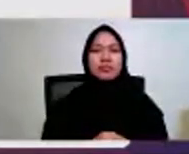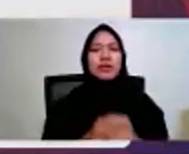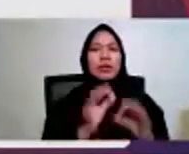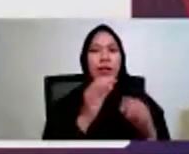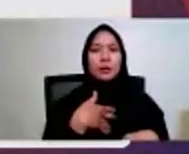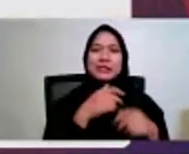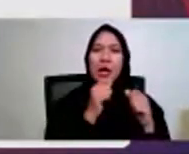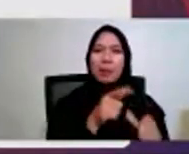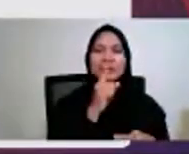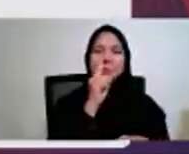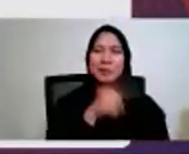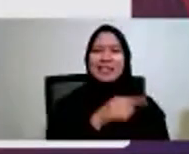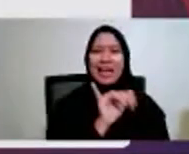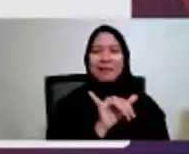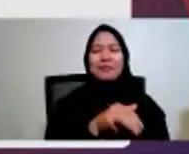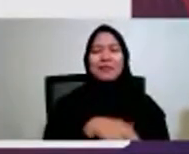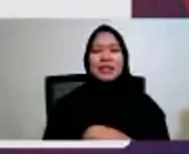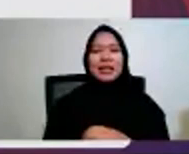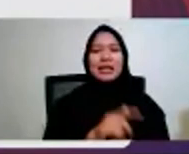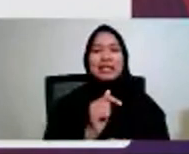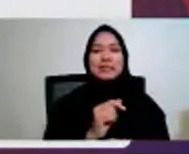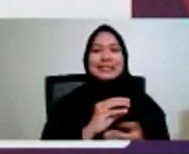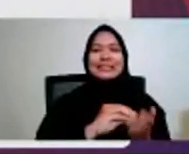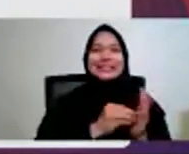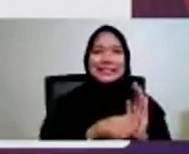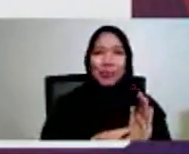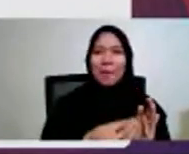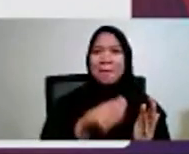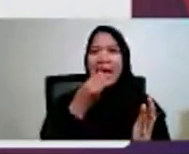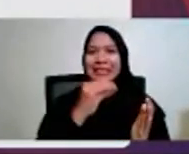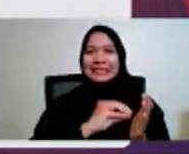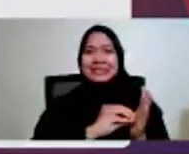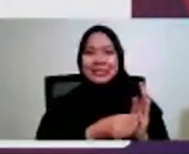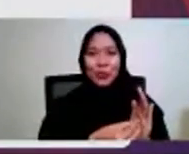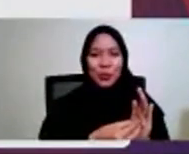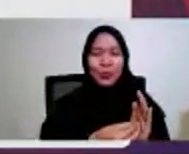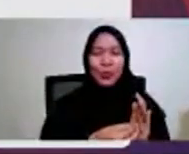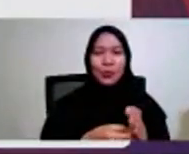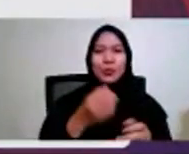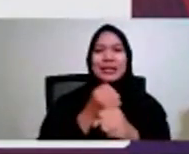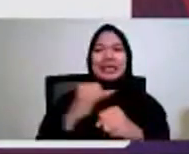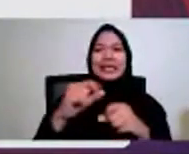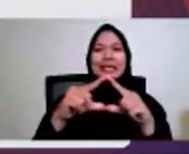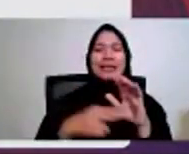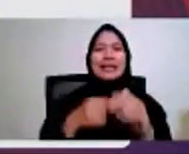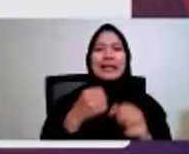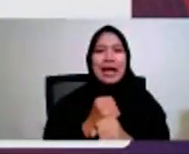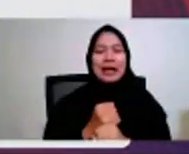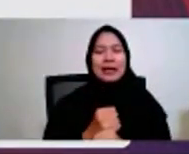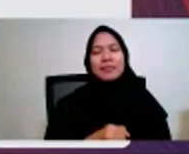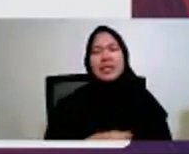jawab cepet ya Ini jeruk makan jeruk untuk eh Mas Gilang ya jadi begini mungkin